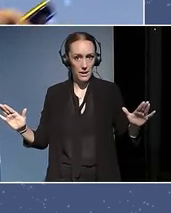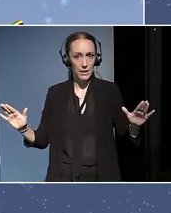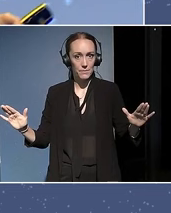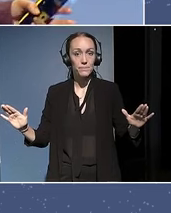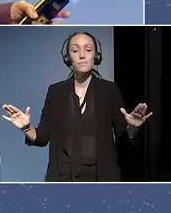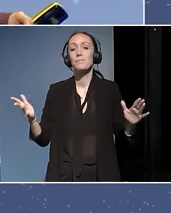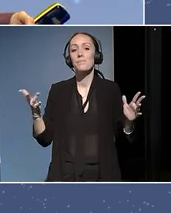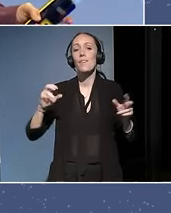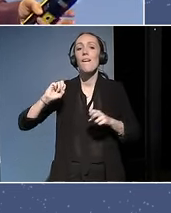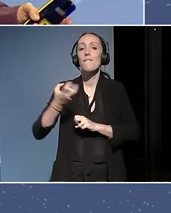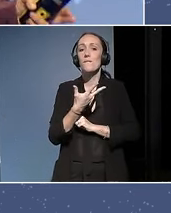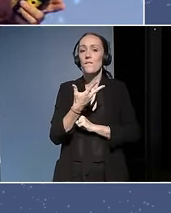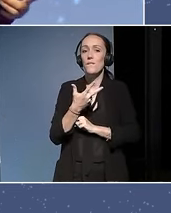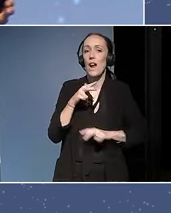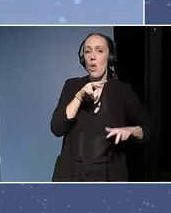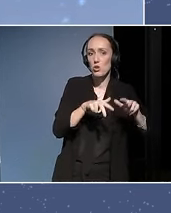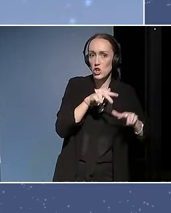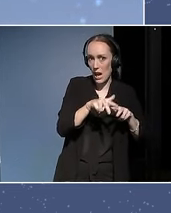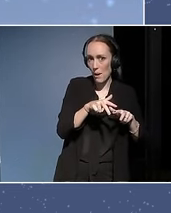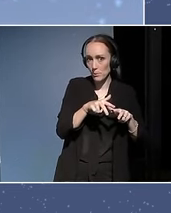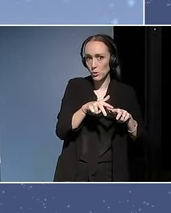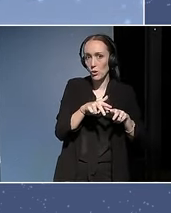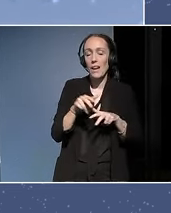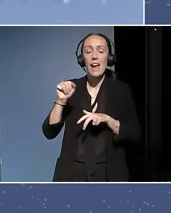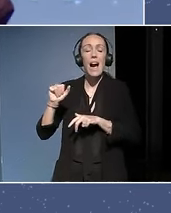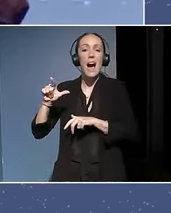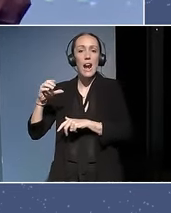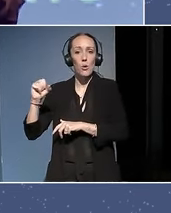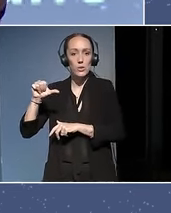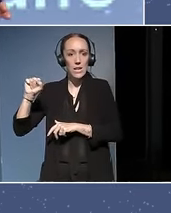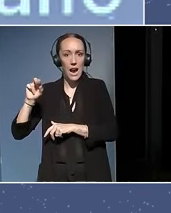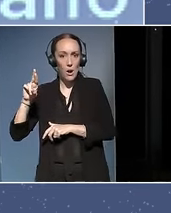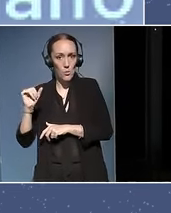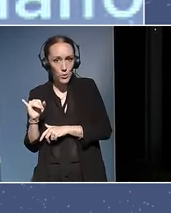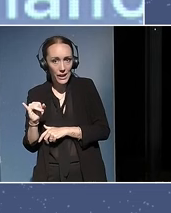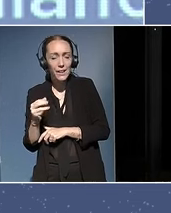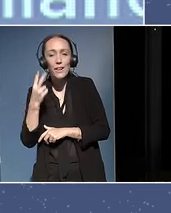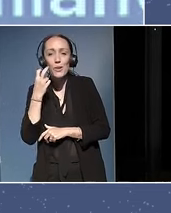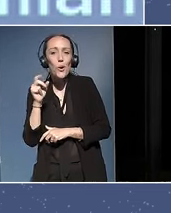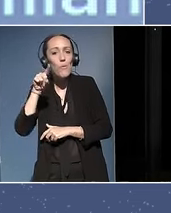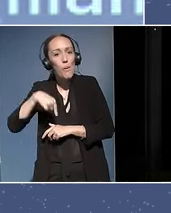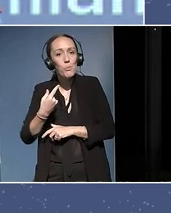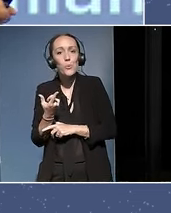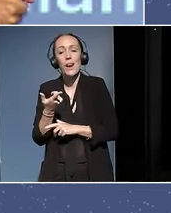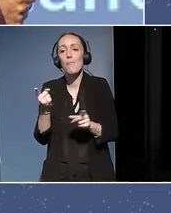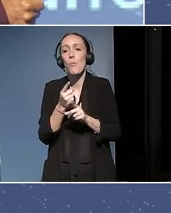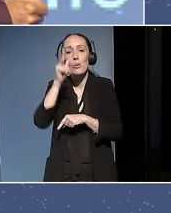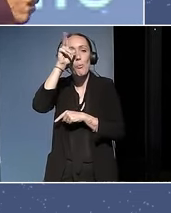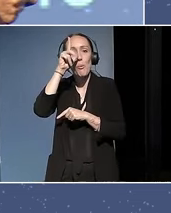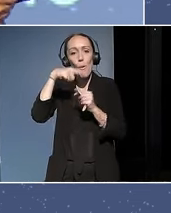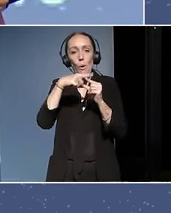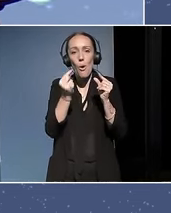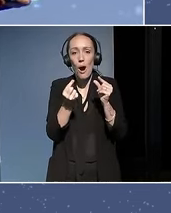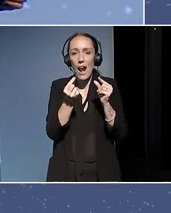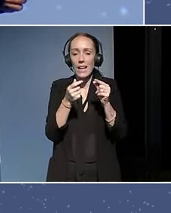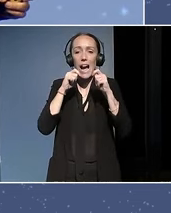dei velocci Raptor ci sono ancora nelle nostre alette di pollo quando ce le andiamo a mangiare eh nel pollo